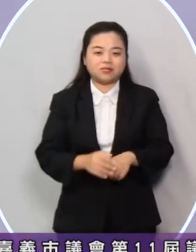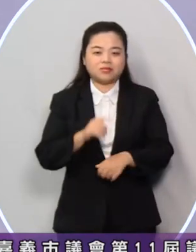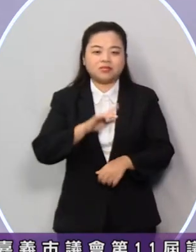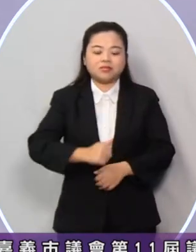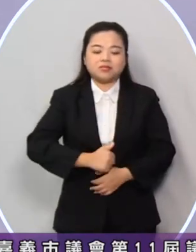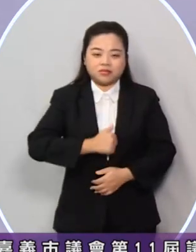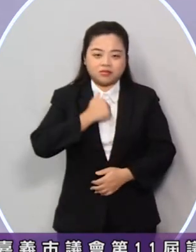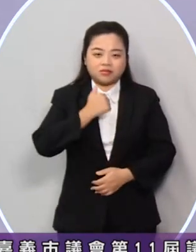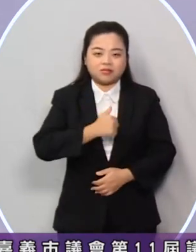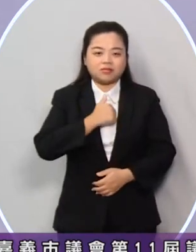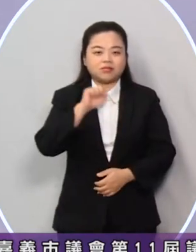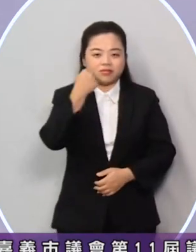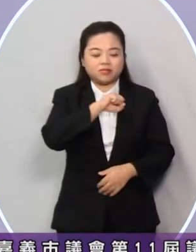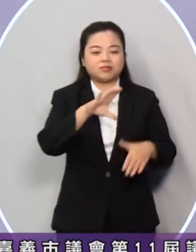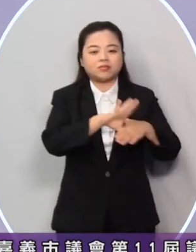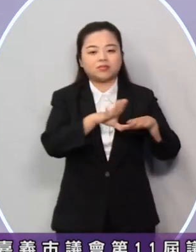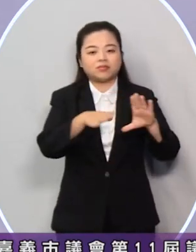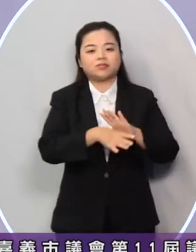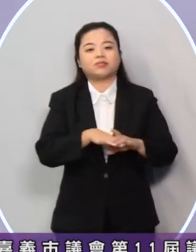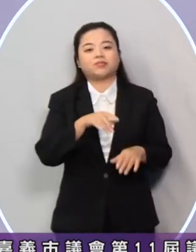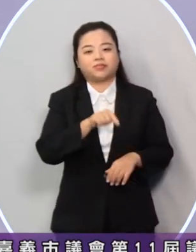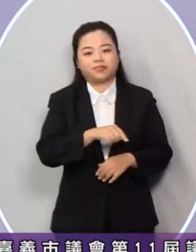真价实独有的台湾文化。